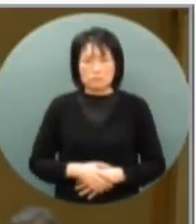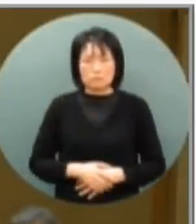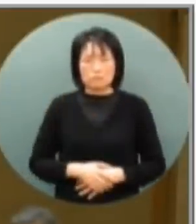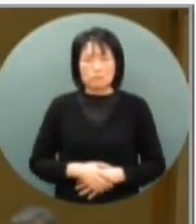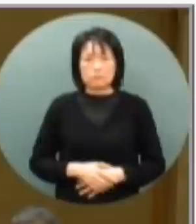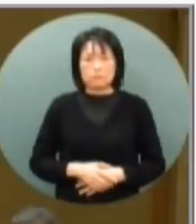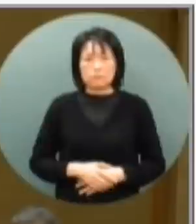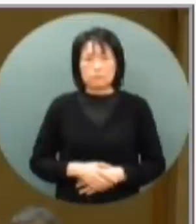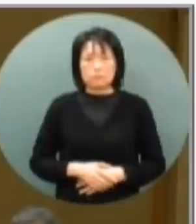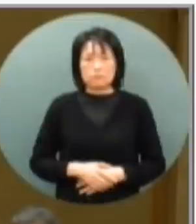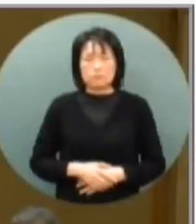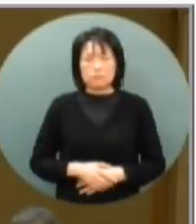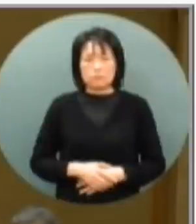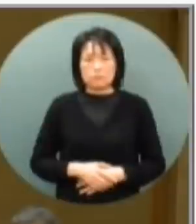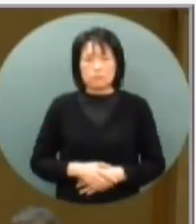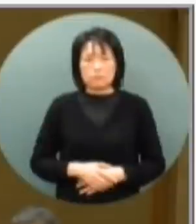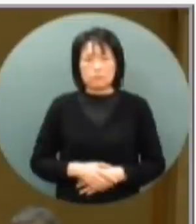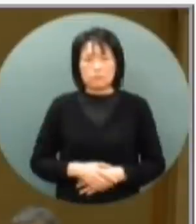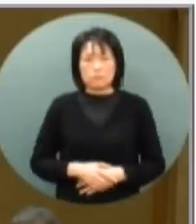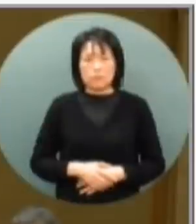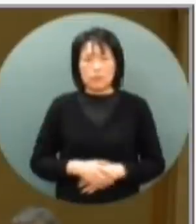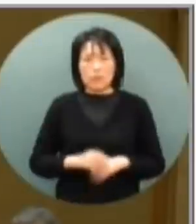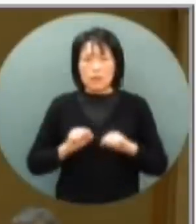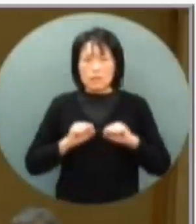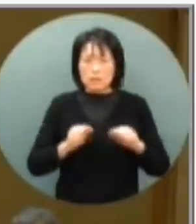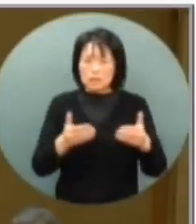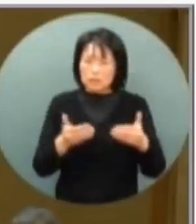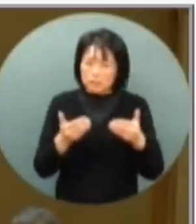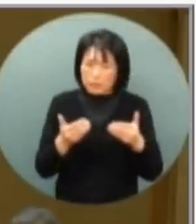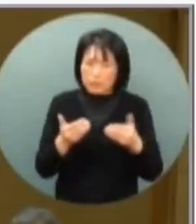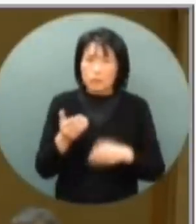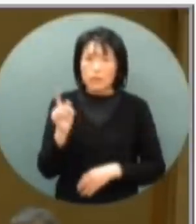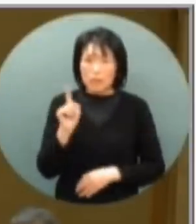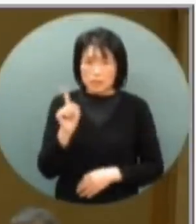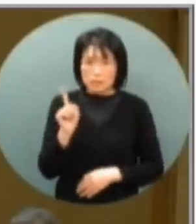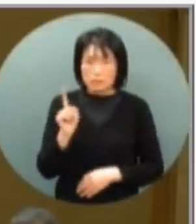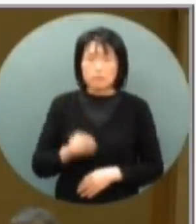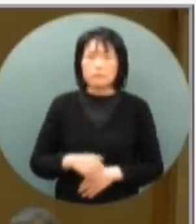ば何をしなければならないかということであります。